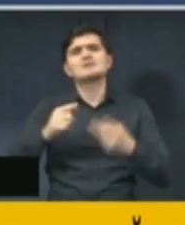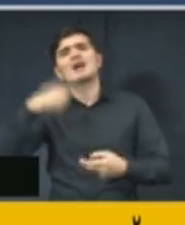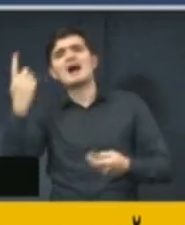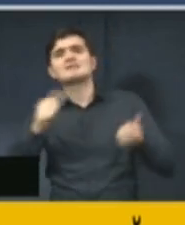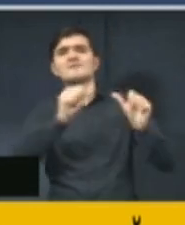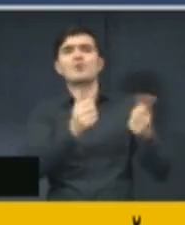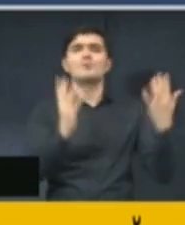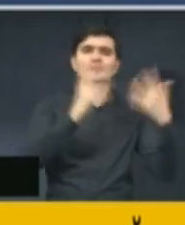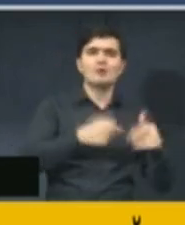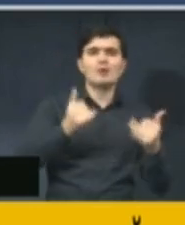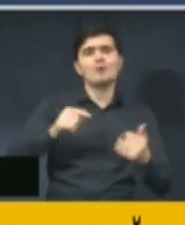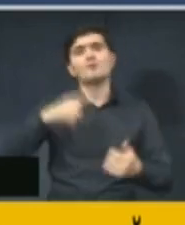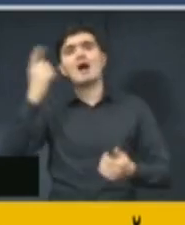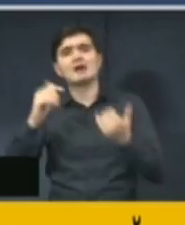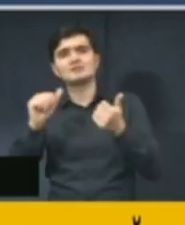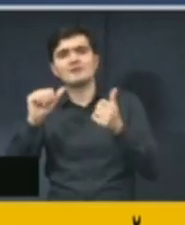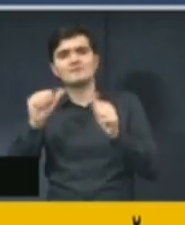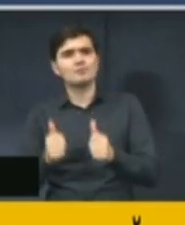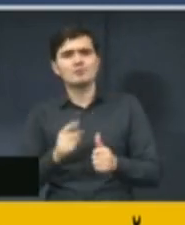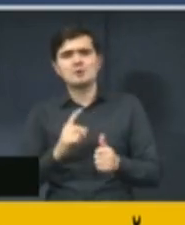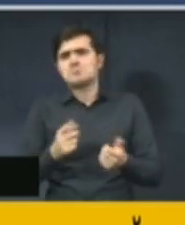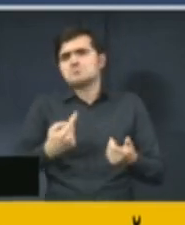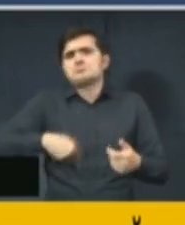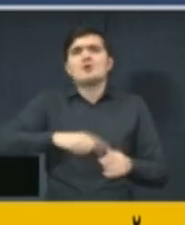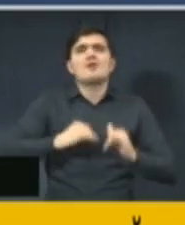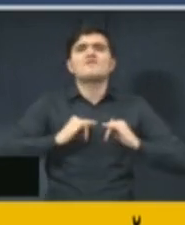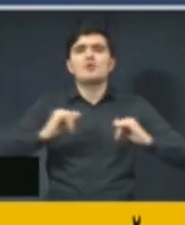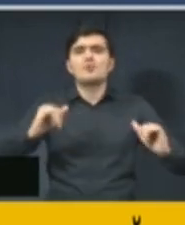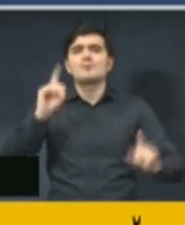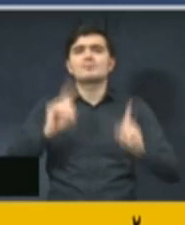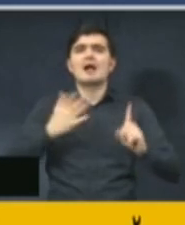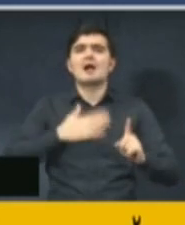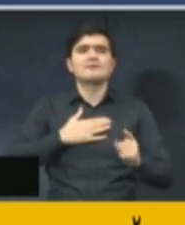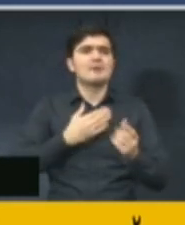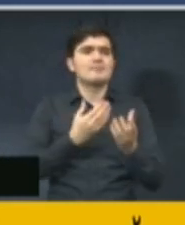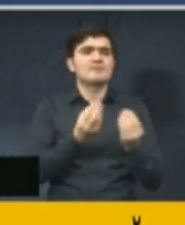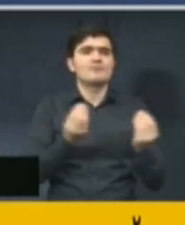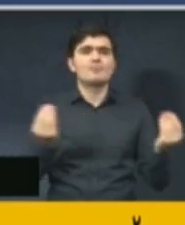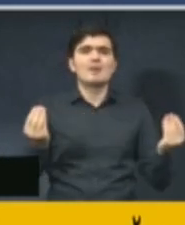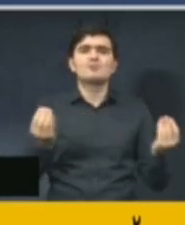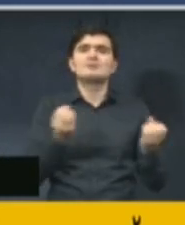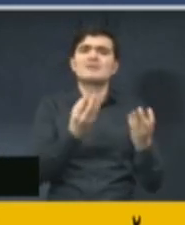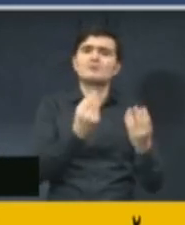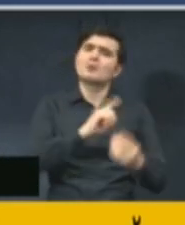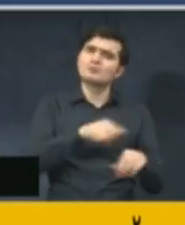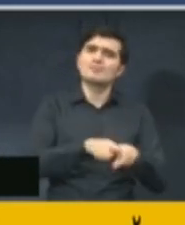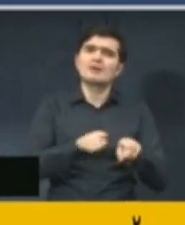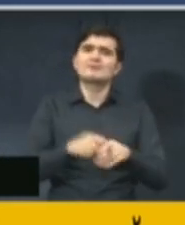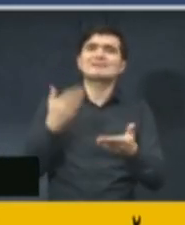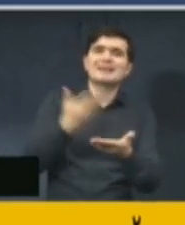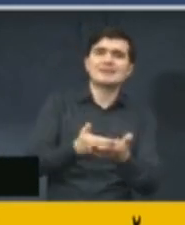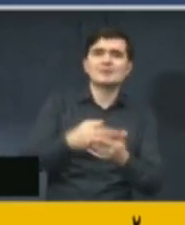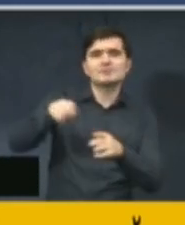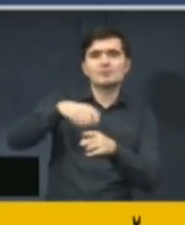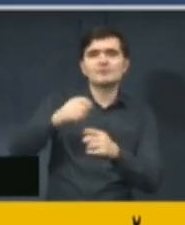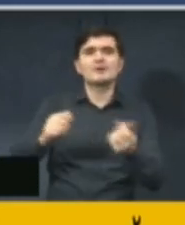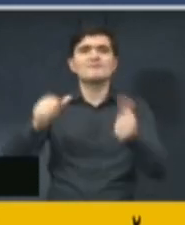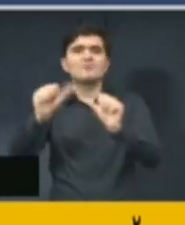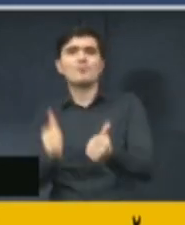sunt alte formule, evoluăm și în funcție de cum avem informații mai multe, putem să ne updatăm și formulele pe care